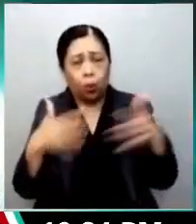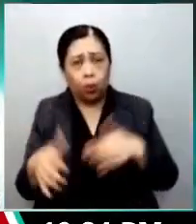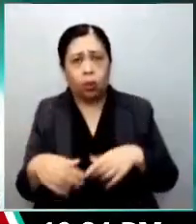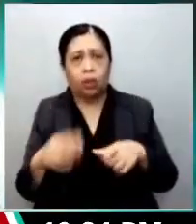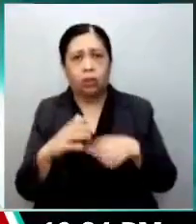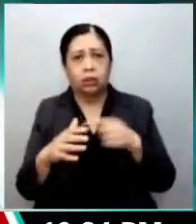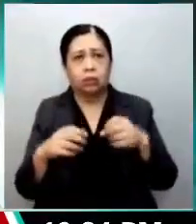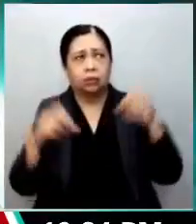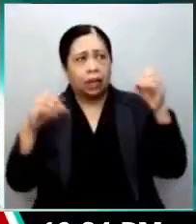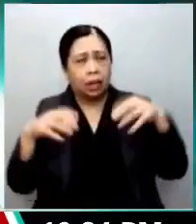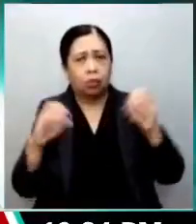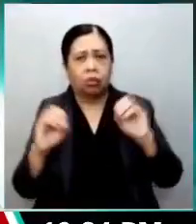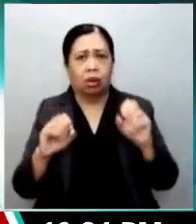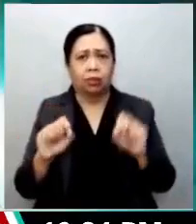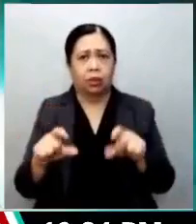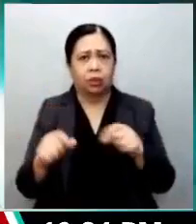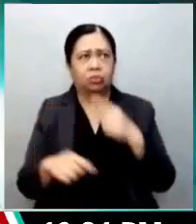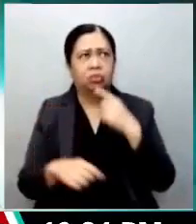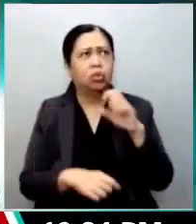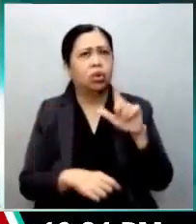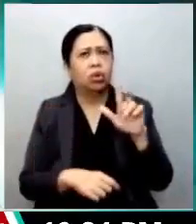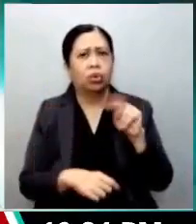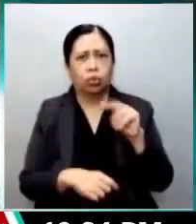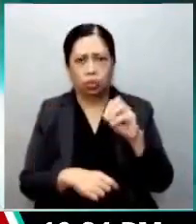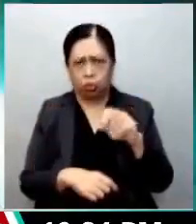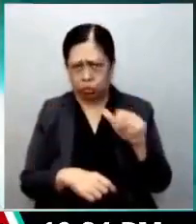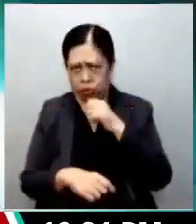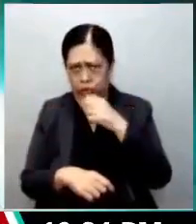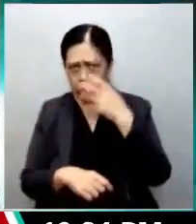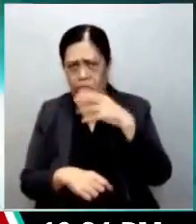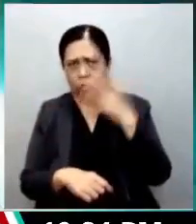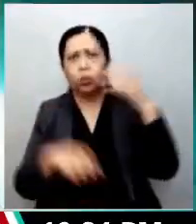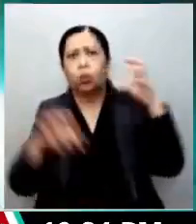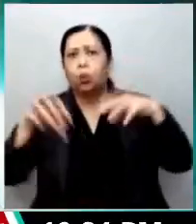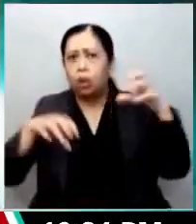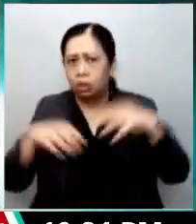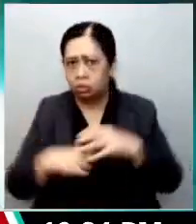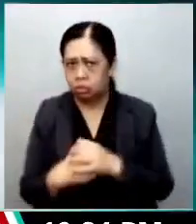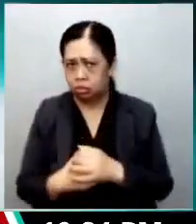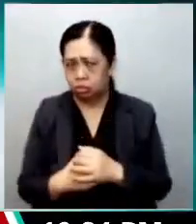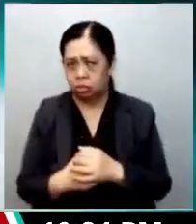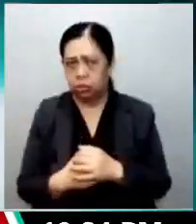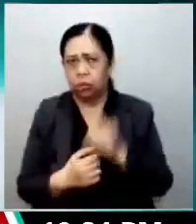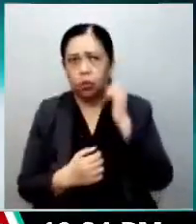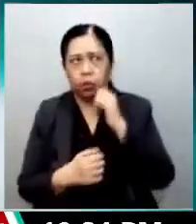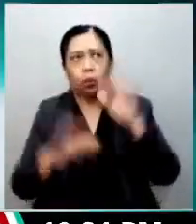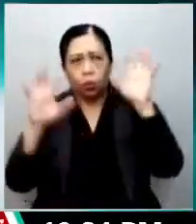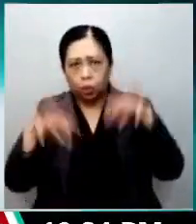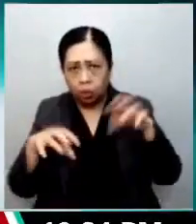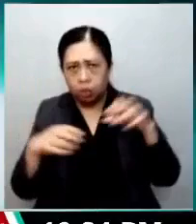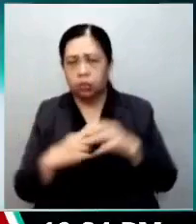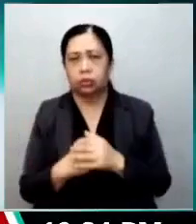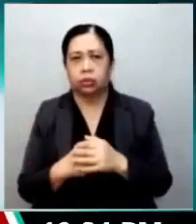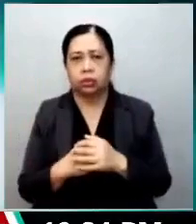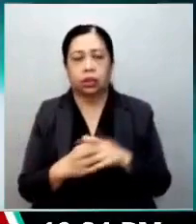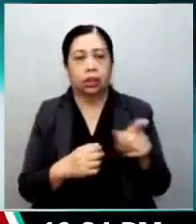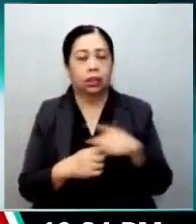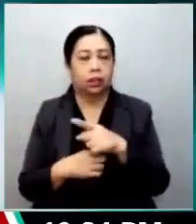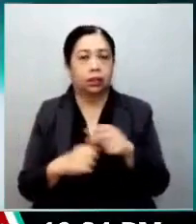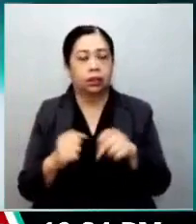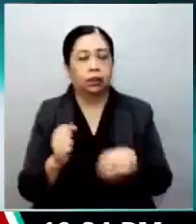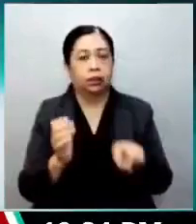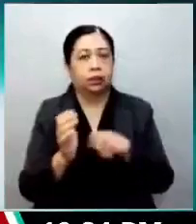Sabi nila, El Nino, di ba mainit? Bakit nag-ulan? Palaging ulan. Ang rider na si Dominga